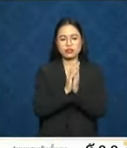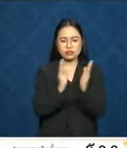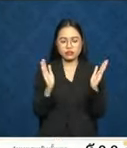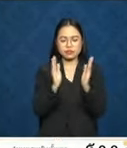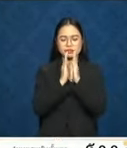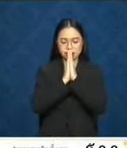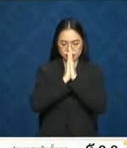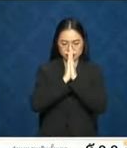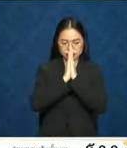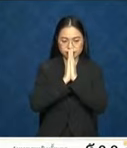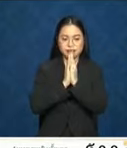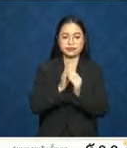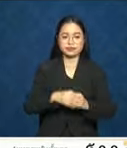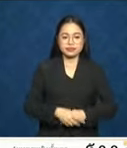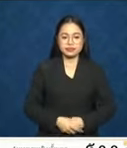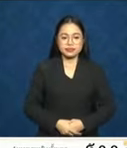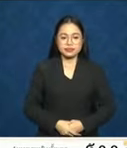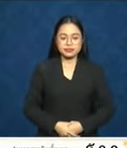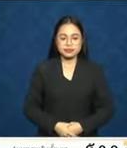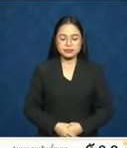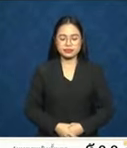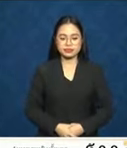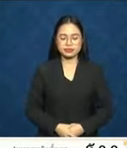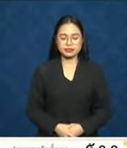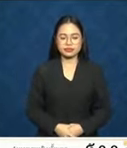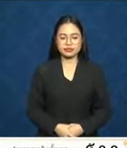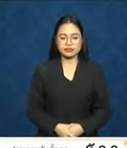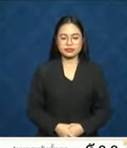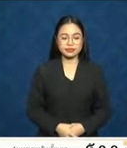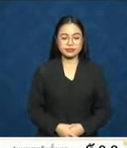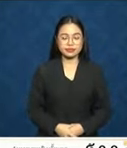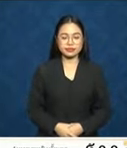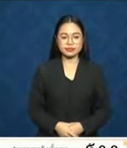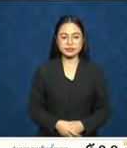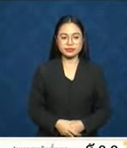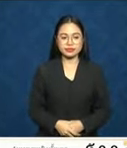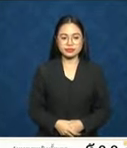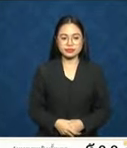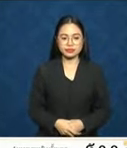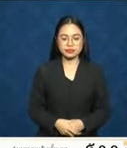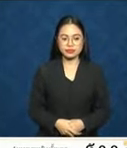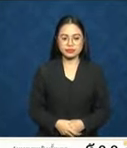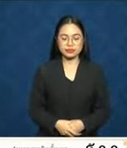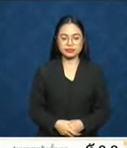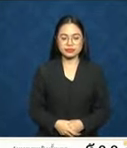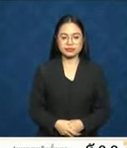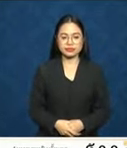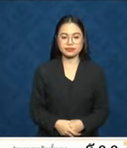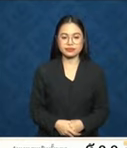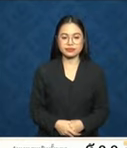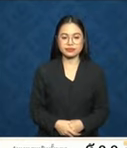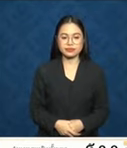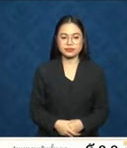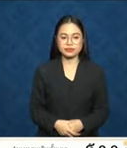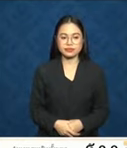ต่อไปขอเชิญคุณพิมพ์ภฤดาตันจรลักษณ์ครับ